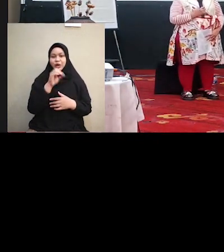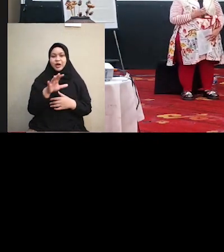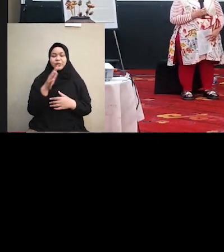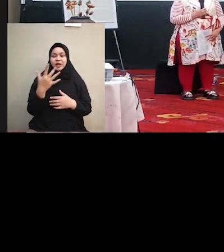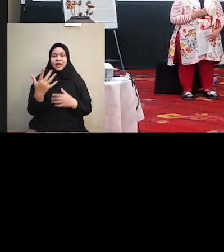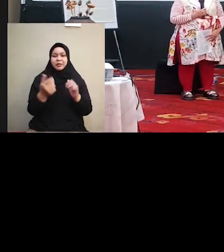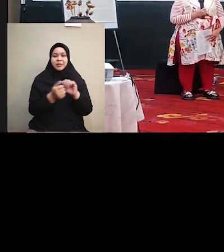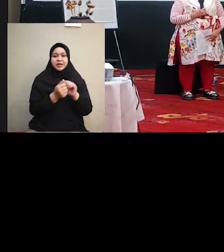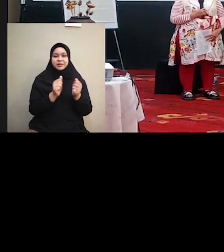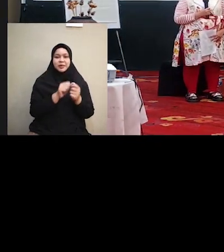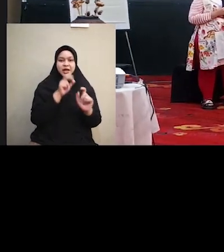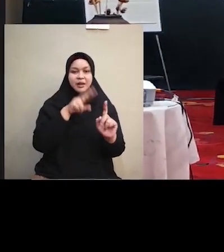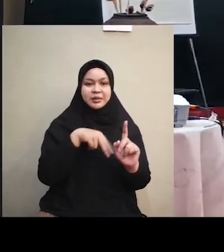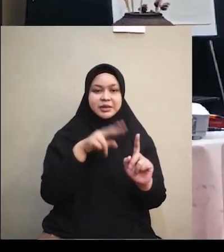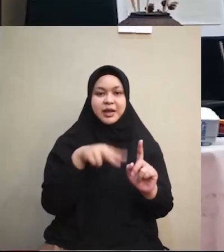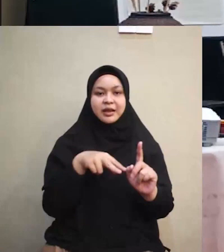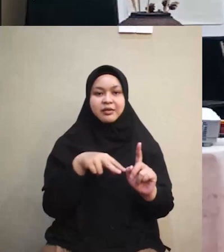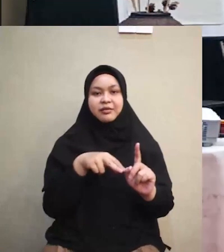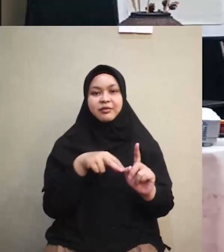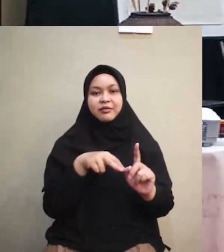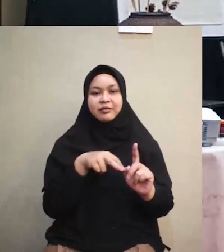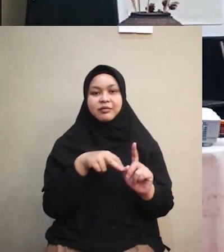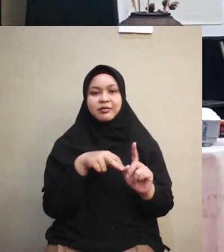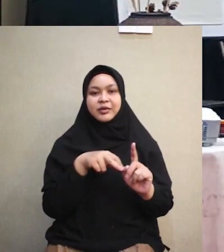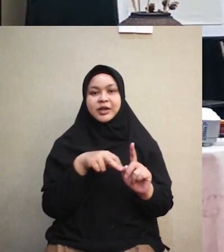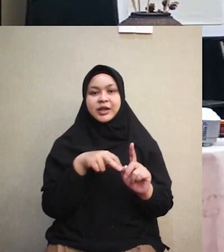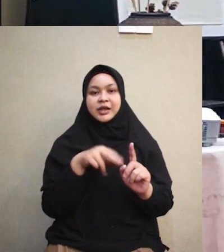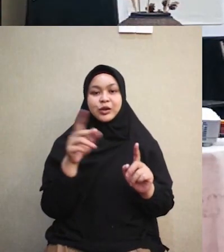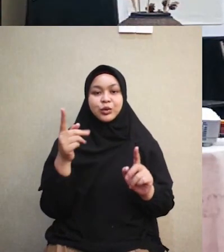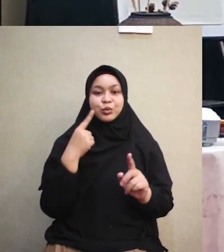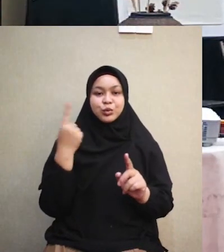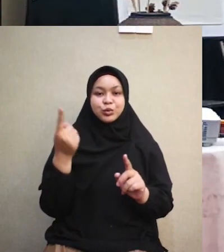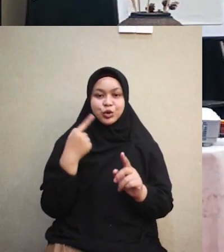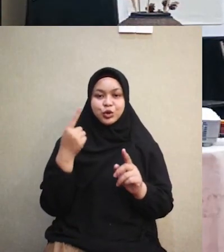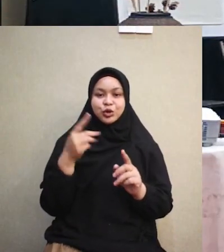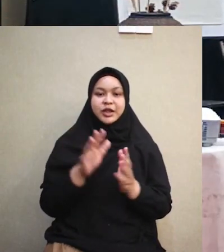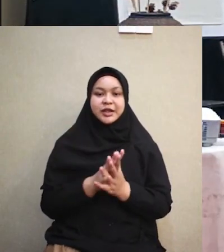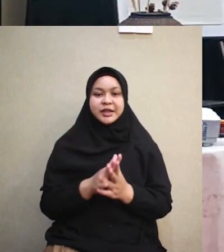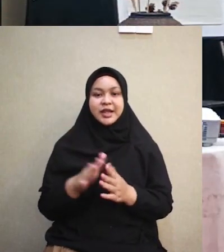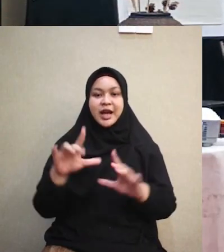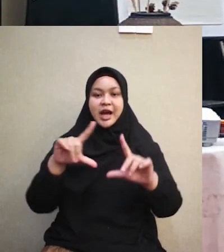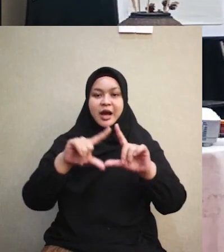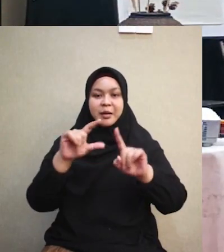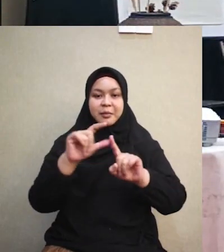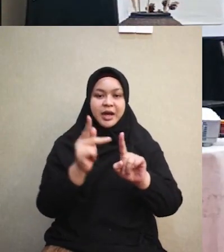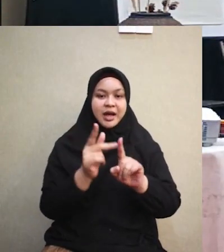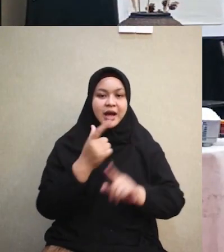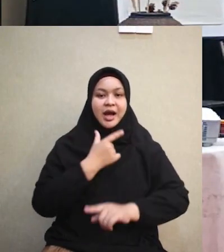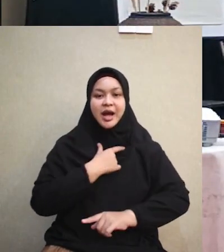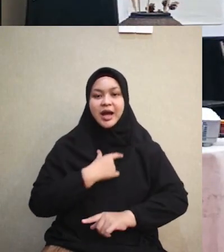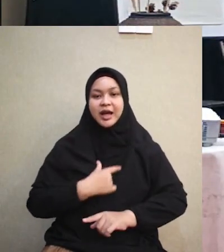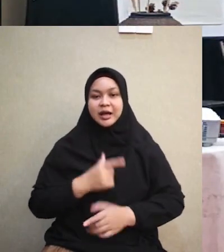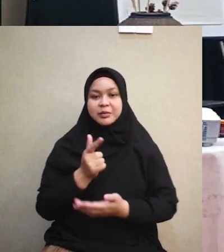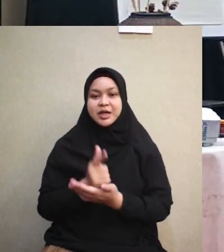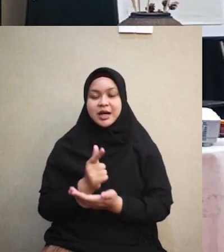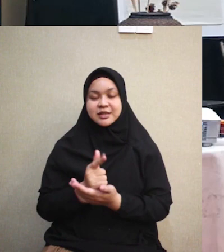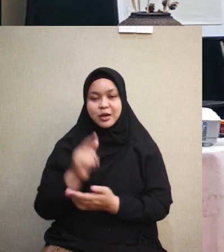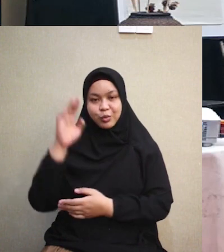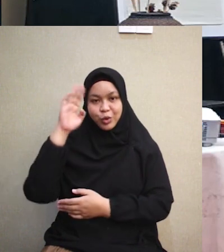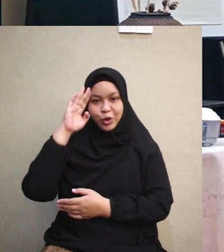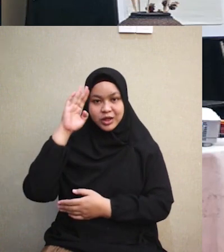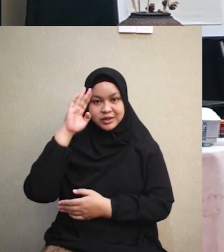problem perspektif dimana umumnya apa penegak hukum itu Hakim Jaksa kepo